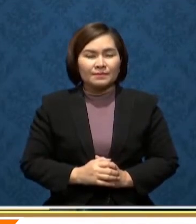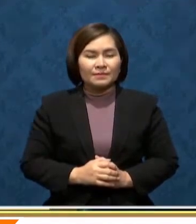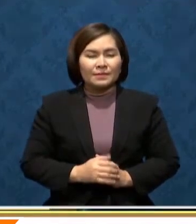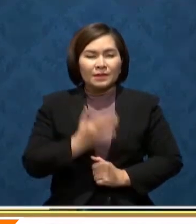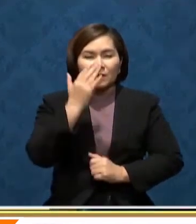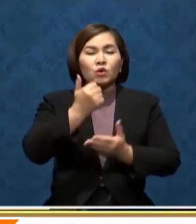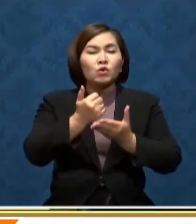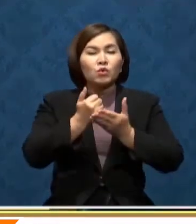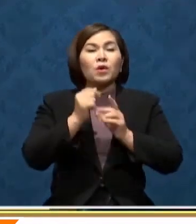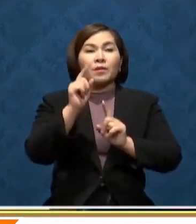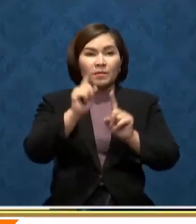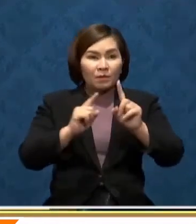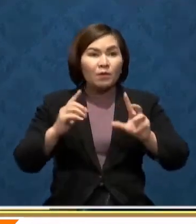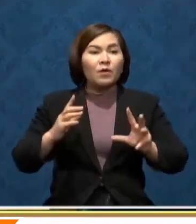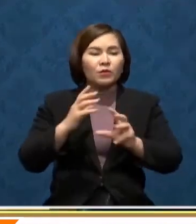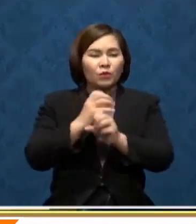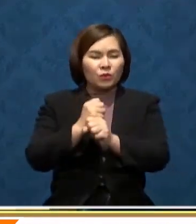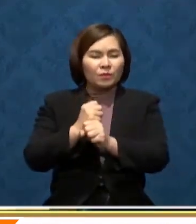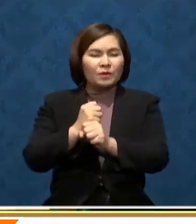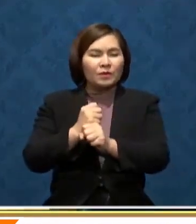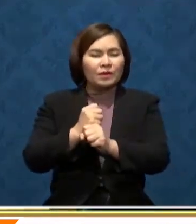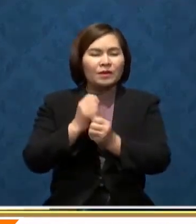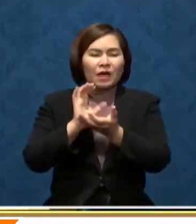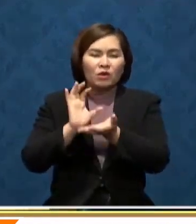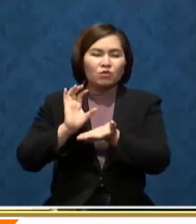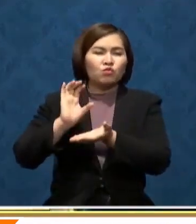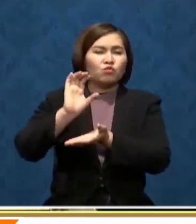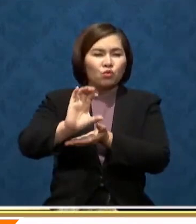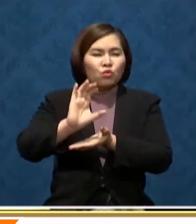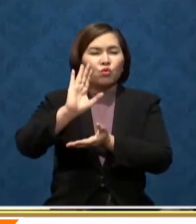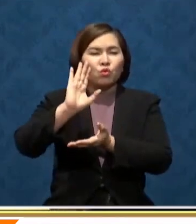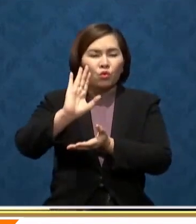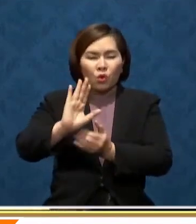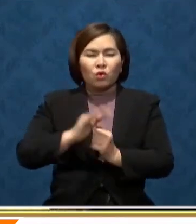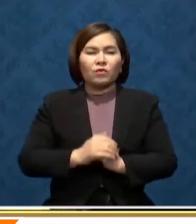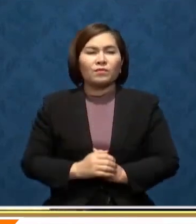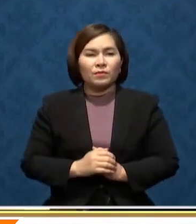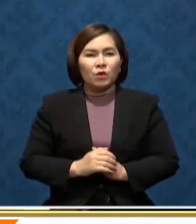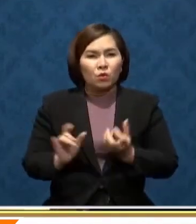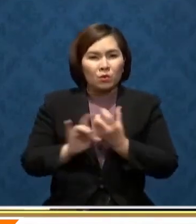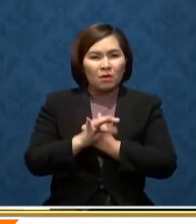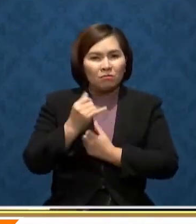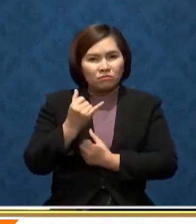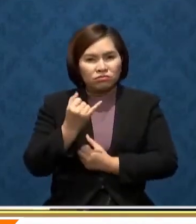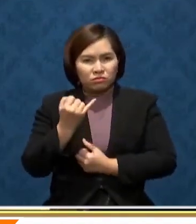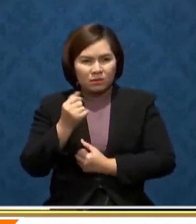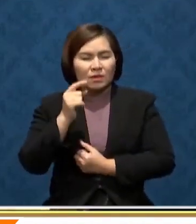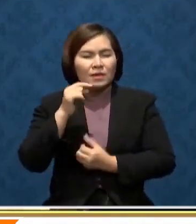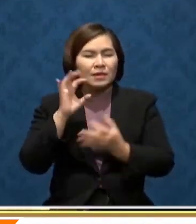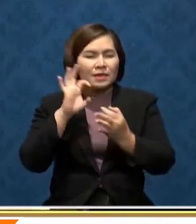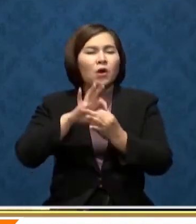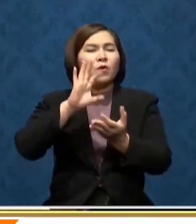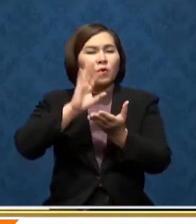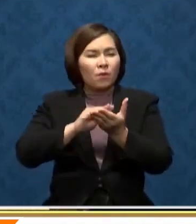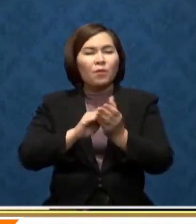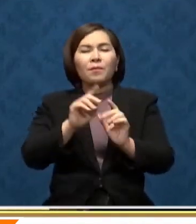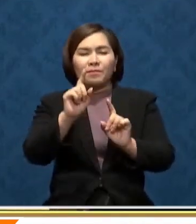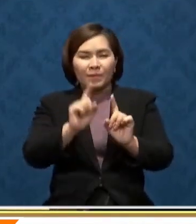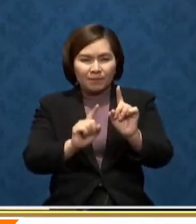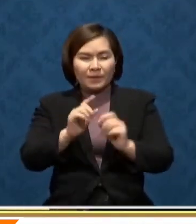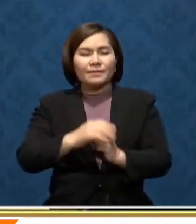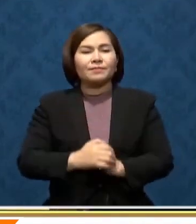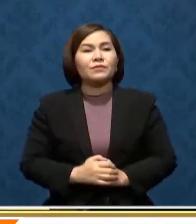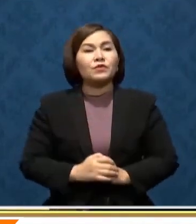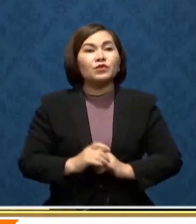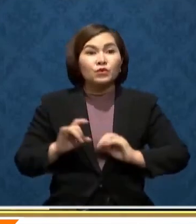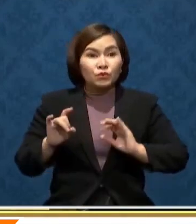ประเมินได้ว่าการดำเนินงานหรือการลงทุนมีประสิทธิผลแค่ไหนสุดท้ายอยากเรียนท่านสภาประธานไปถึง